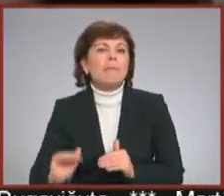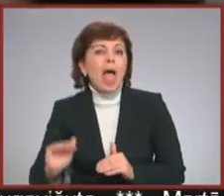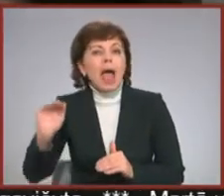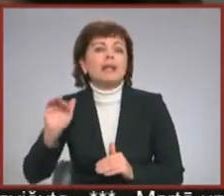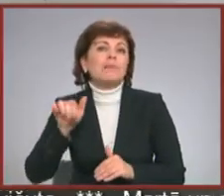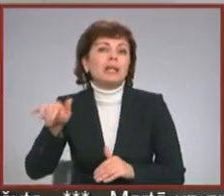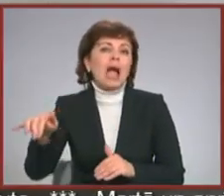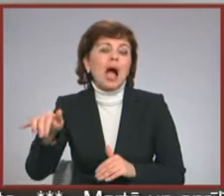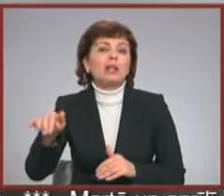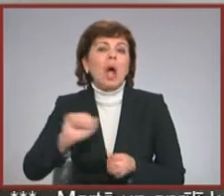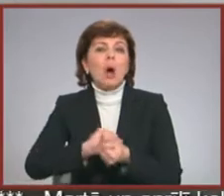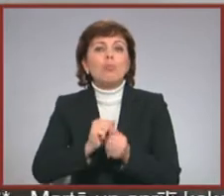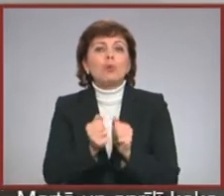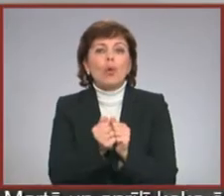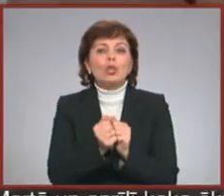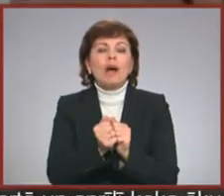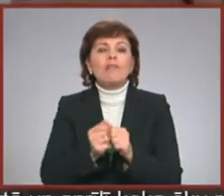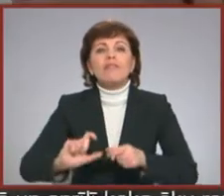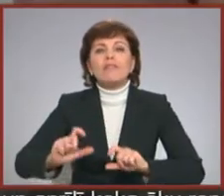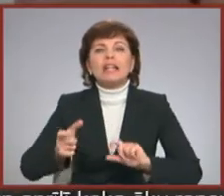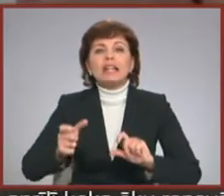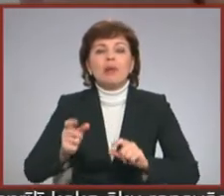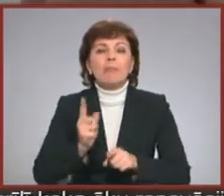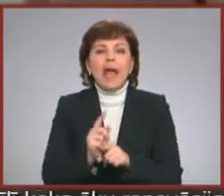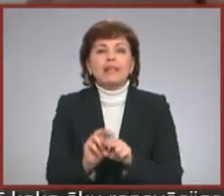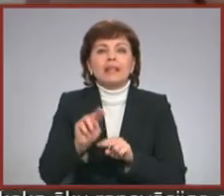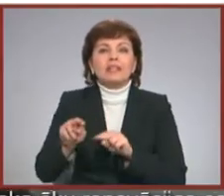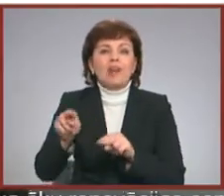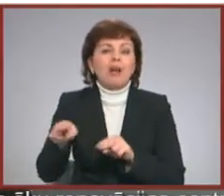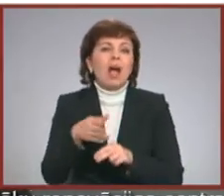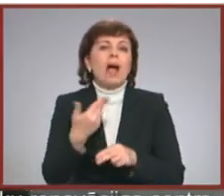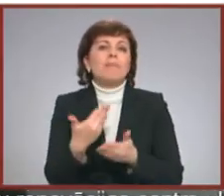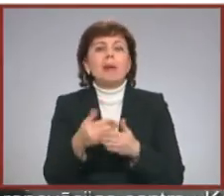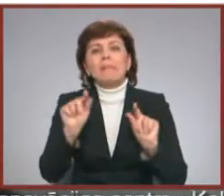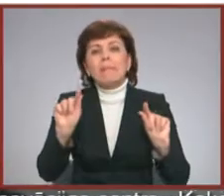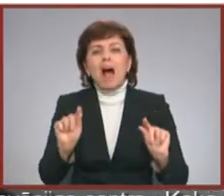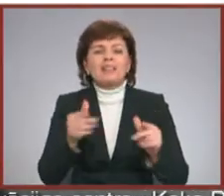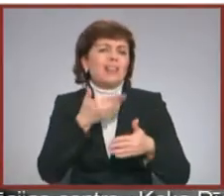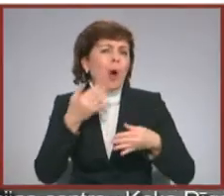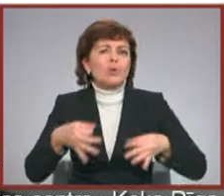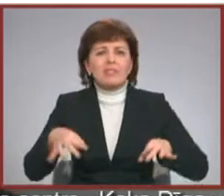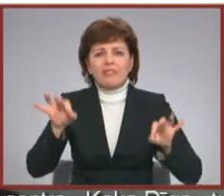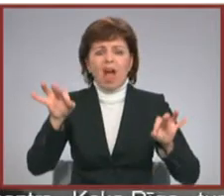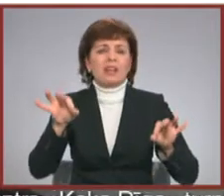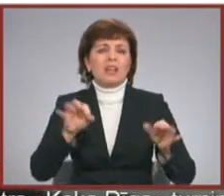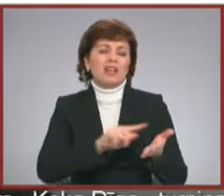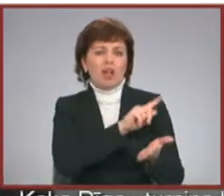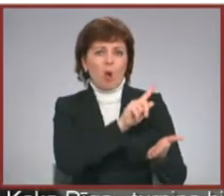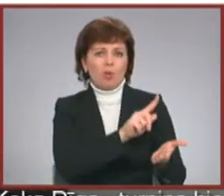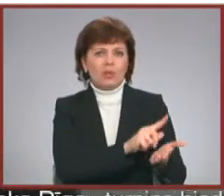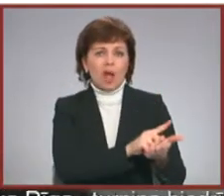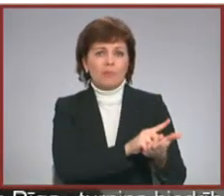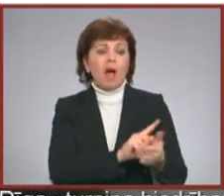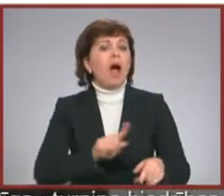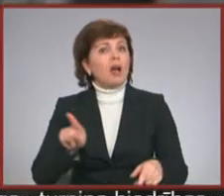bruģīti vai flīzēm, neuzkāpjot salaidumu vietām. It kā tie mazie nesvarīgie jautājumi, nu, it kā nesvarīgie, bet